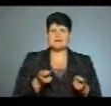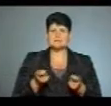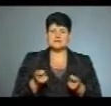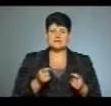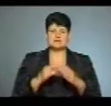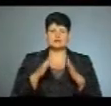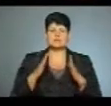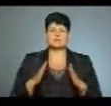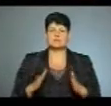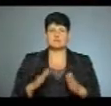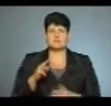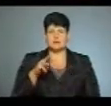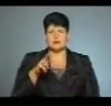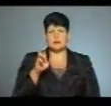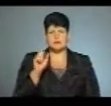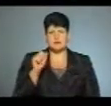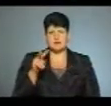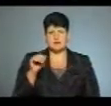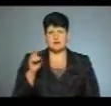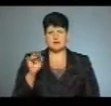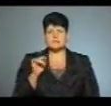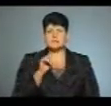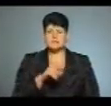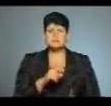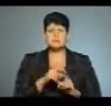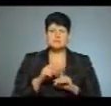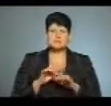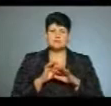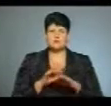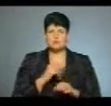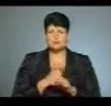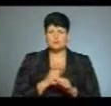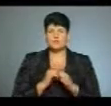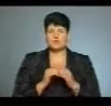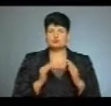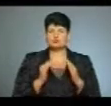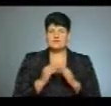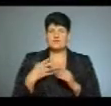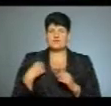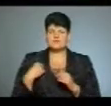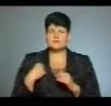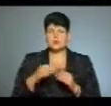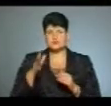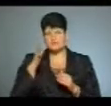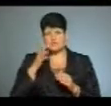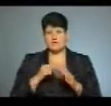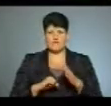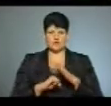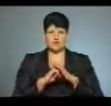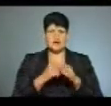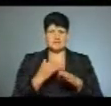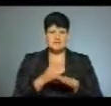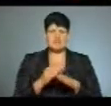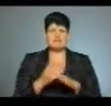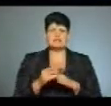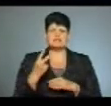«Будуємо Україну разом» Марина Балака. За її словами, на проведення робіт у кожному будинку Львівська освітня фундація виділила по 20